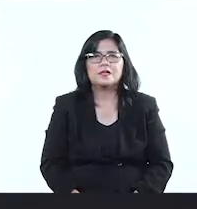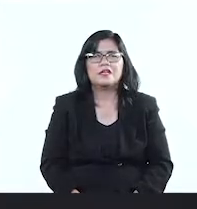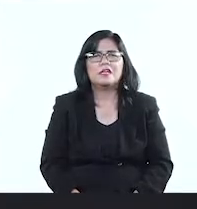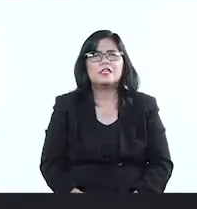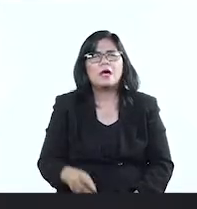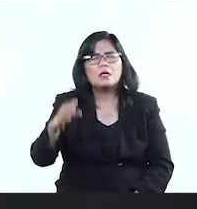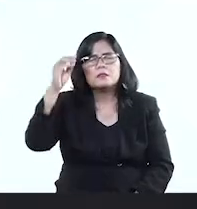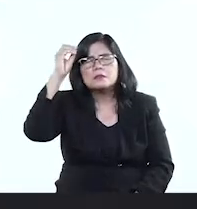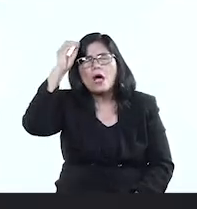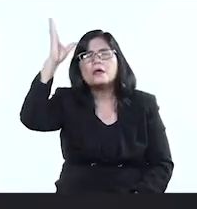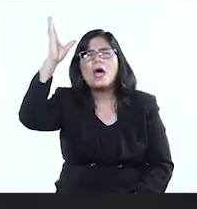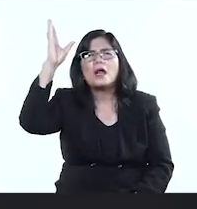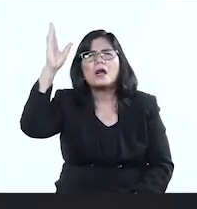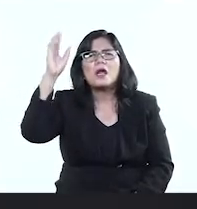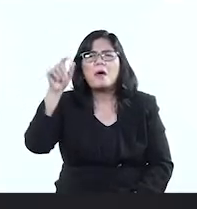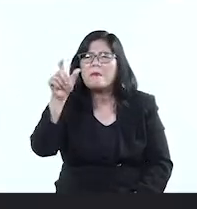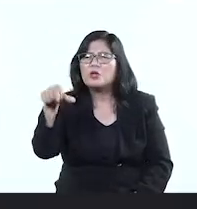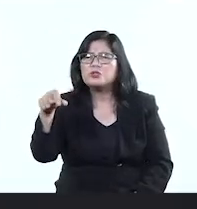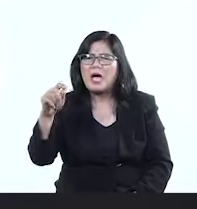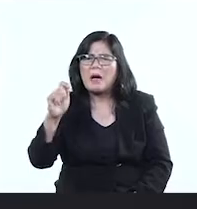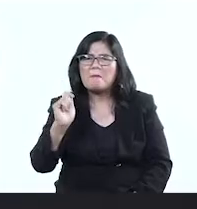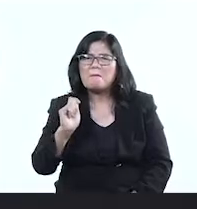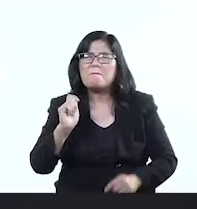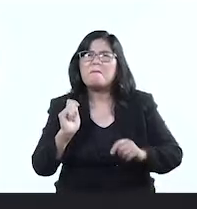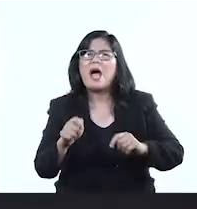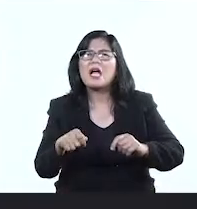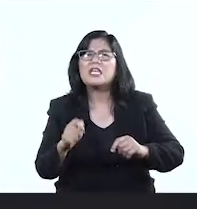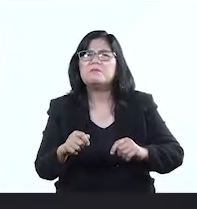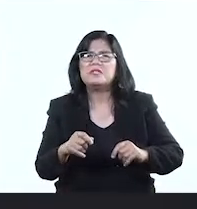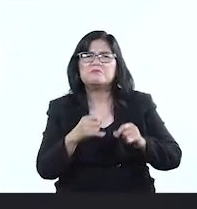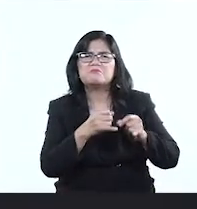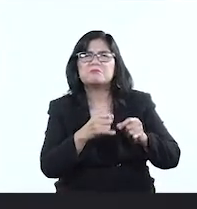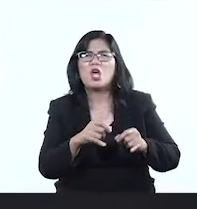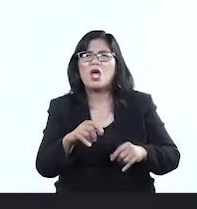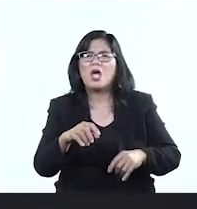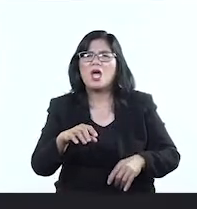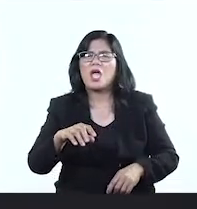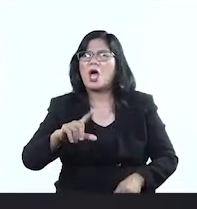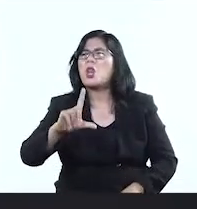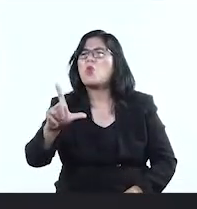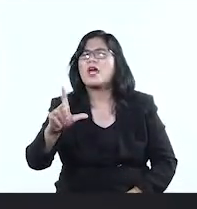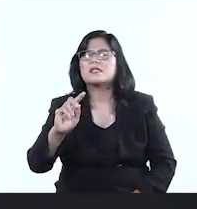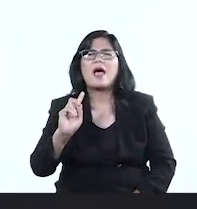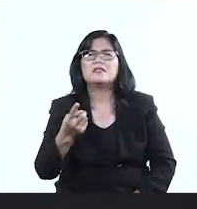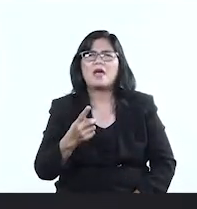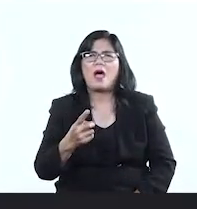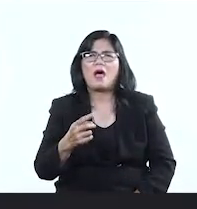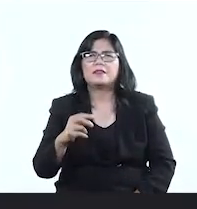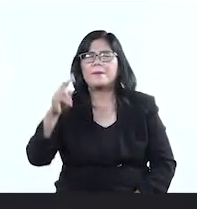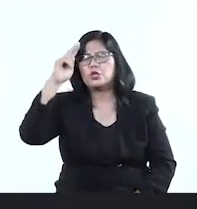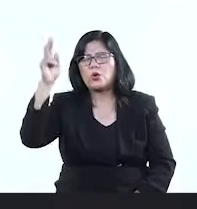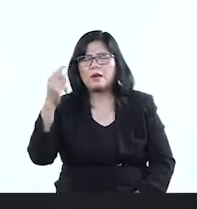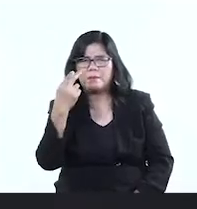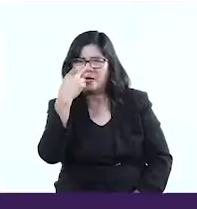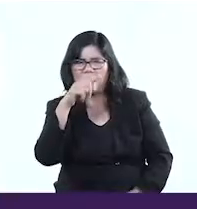kita menyadari manusia menghakimi kulit luar Hai teman-teman usia melihat kulit warna betulan motivasi internal